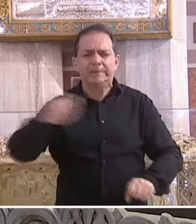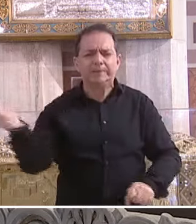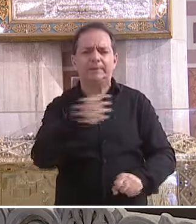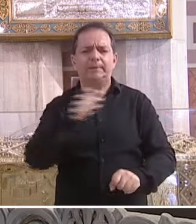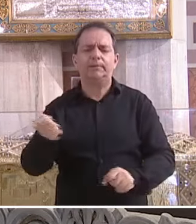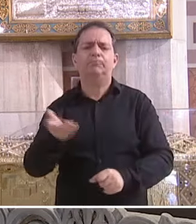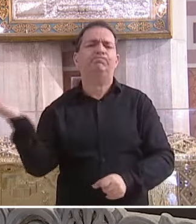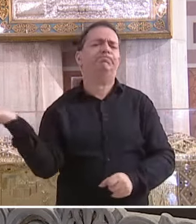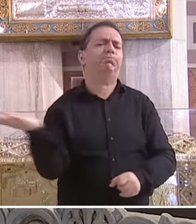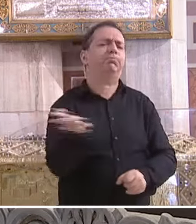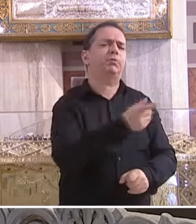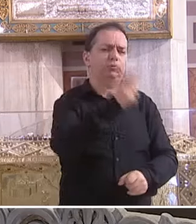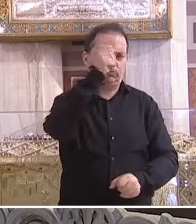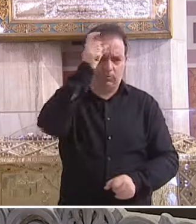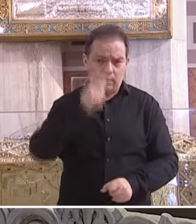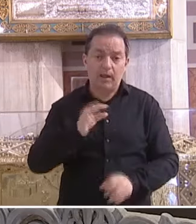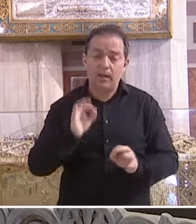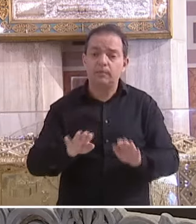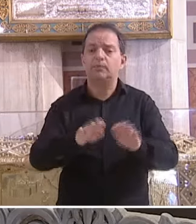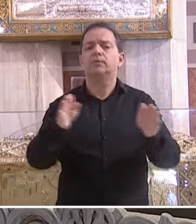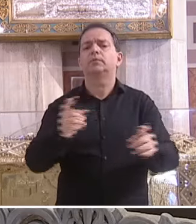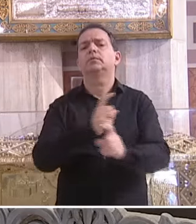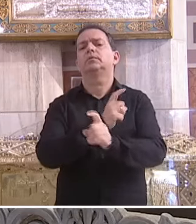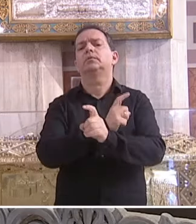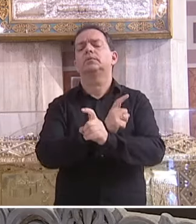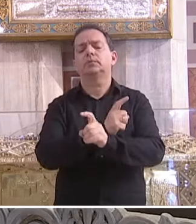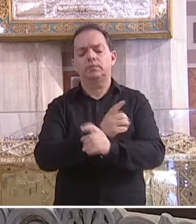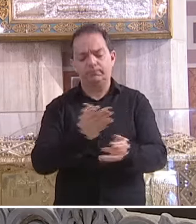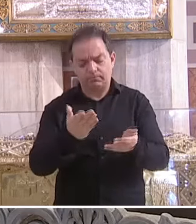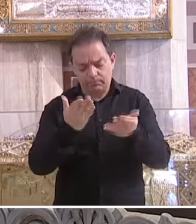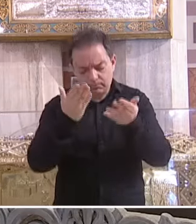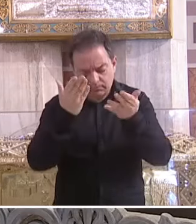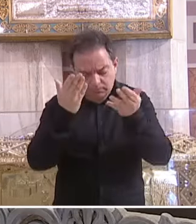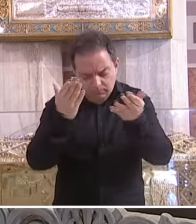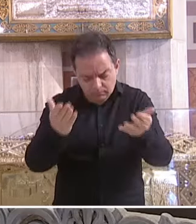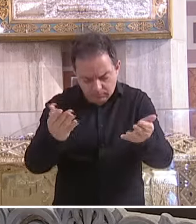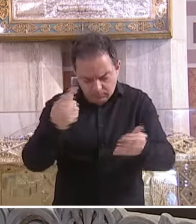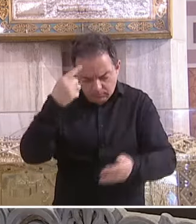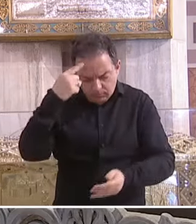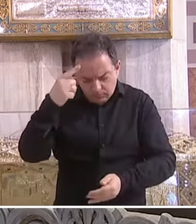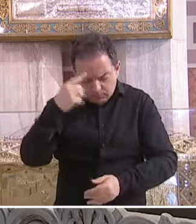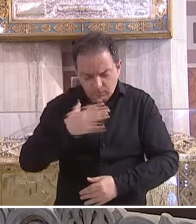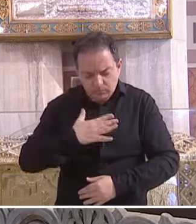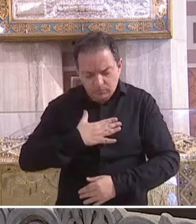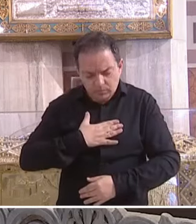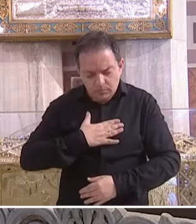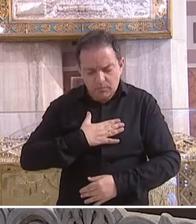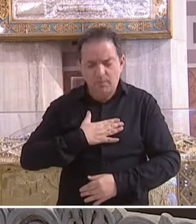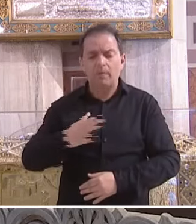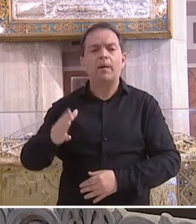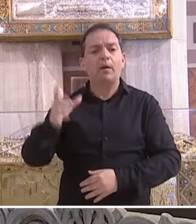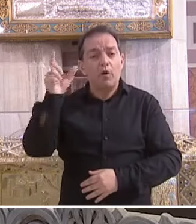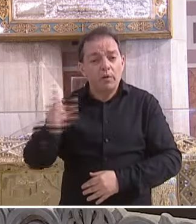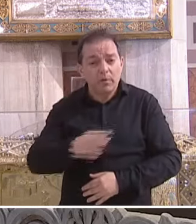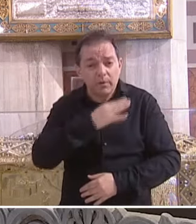ενώπιον του Ιερού Λειψάνου του την αιώνιο ευγνωμοσύνη μας, την υπόσχεση να μη λησμονήσουμε την